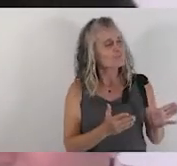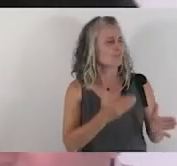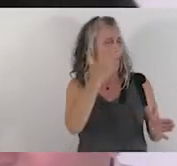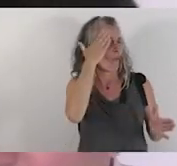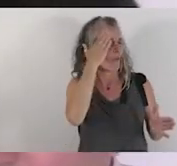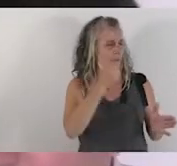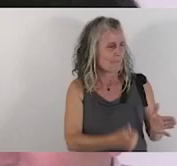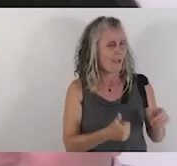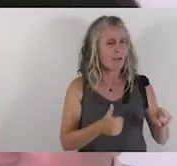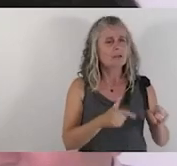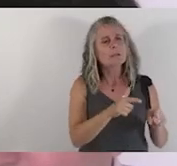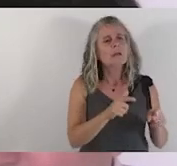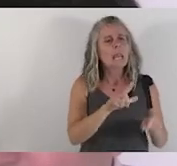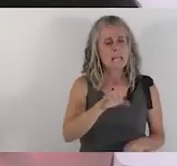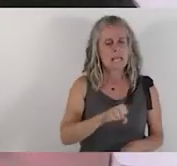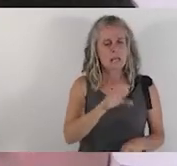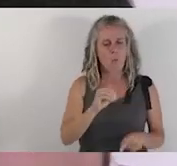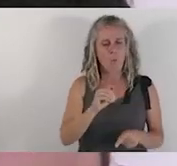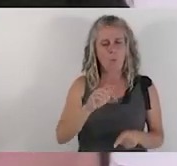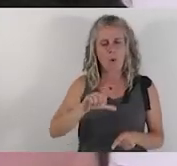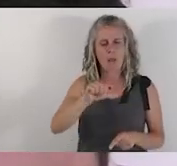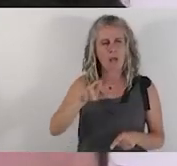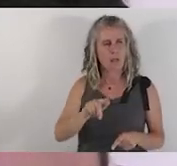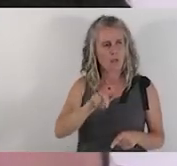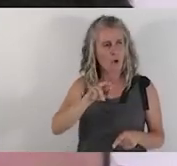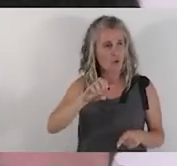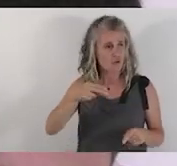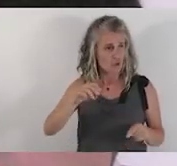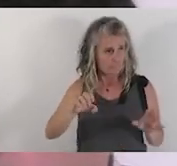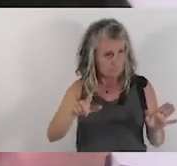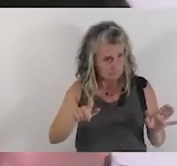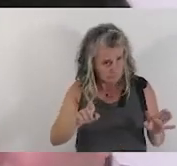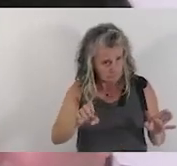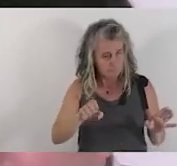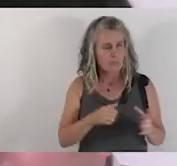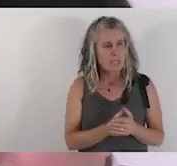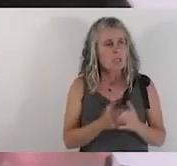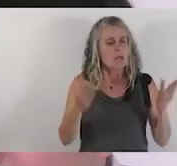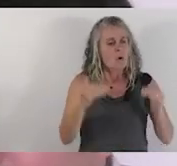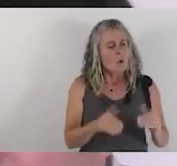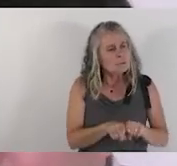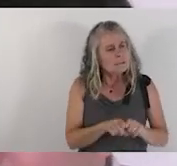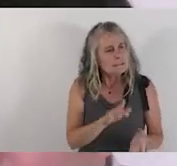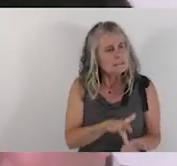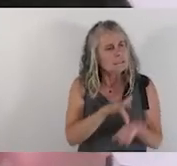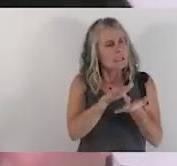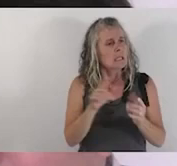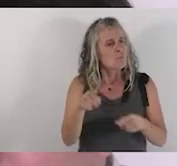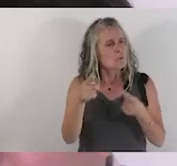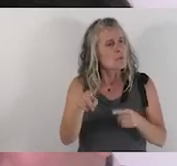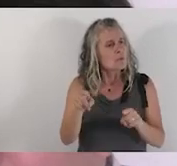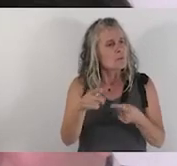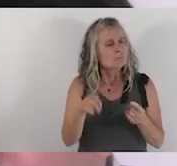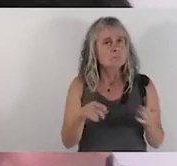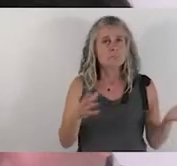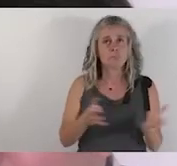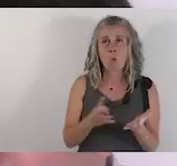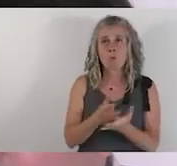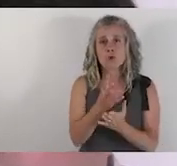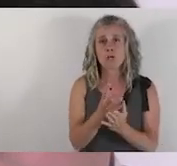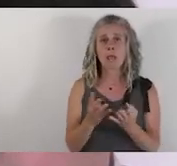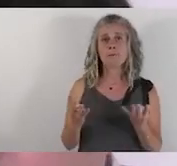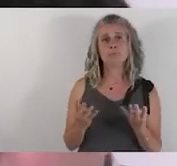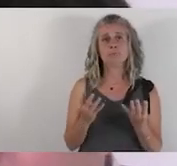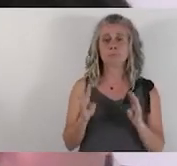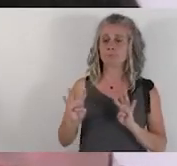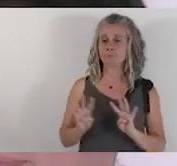renouvellement d'équipement mobilier pour 13 500 euros, la Cité de la Musique qui investit donc sur un projet musical orchestral à